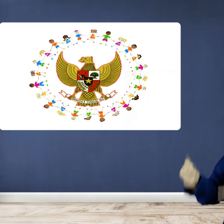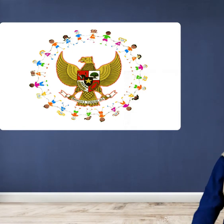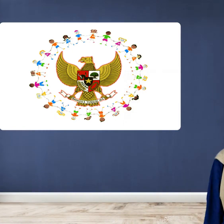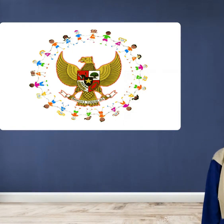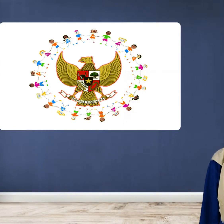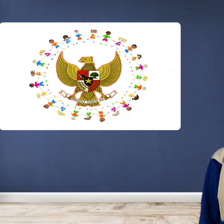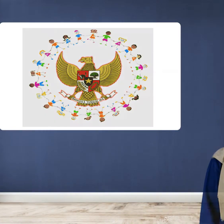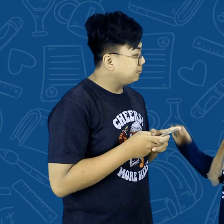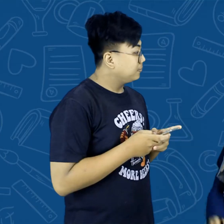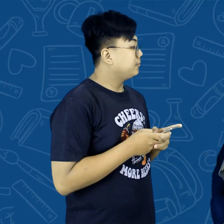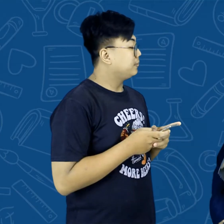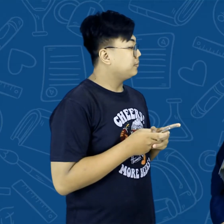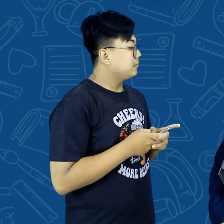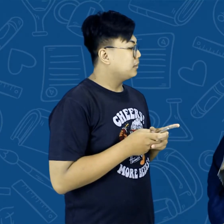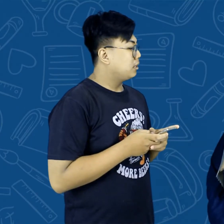yuk.